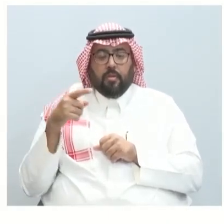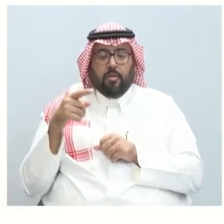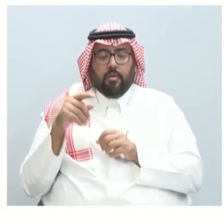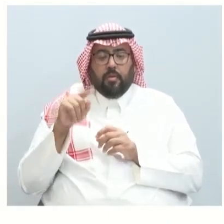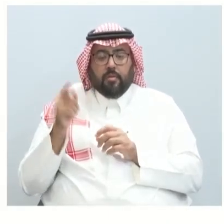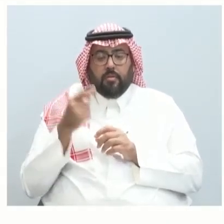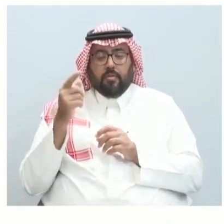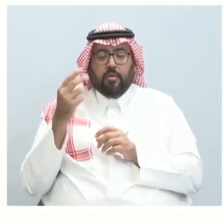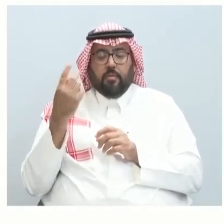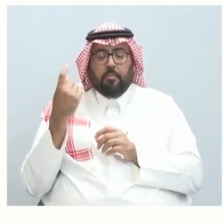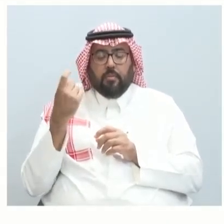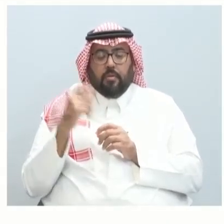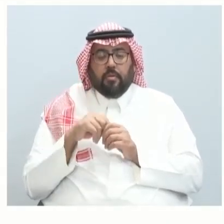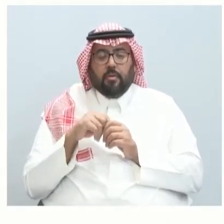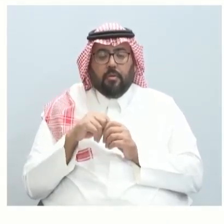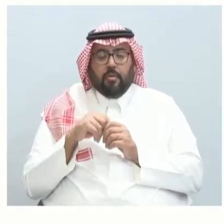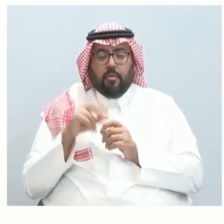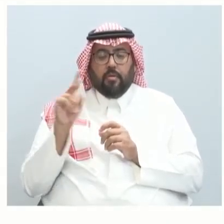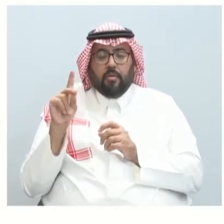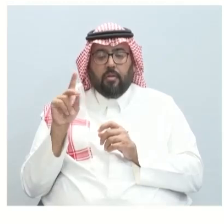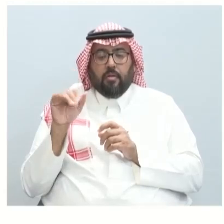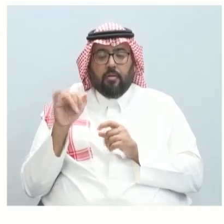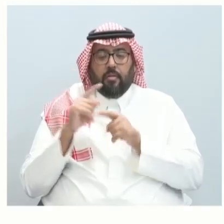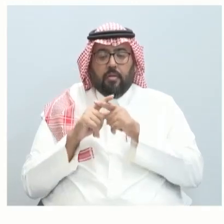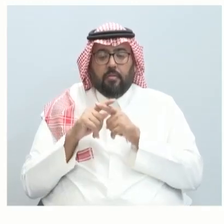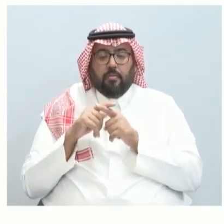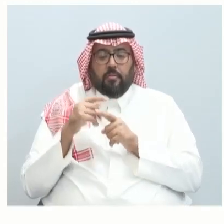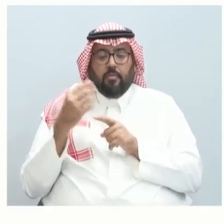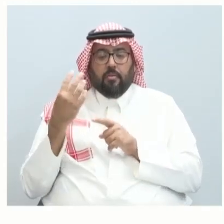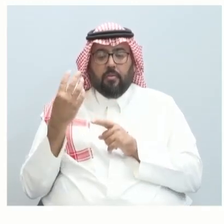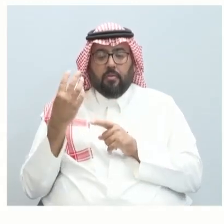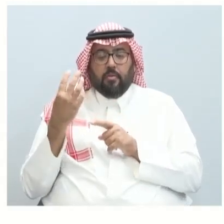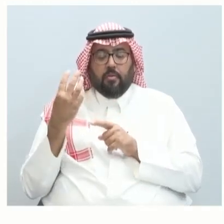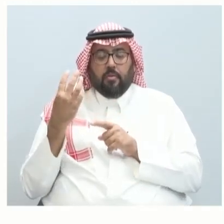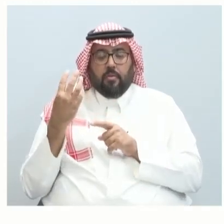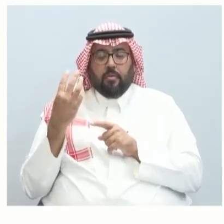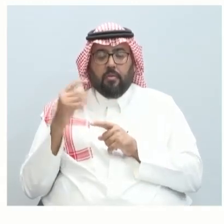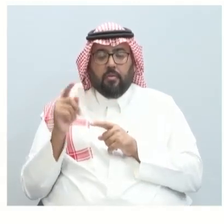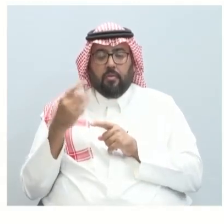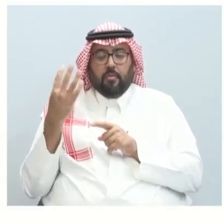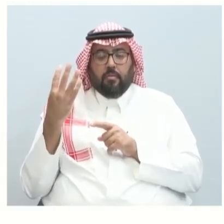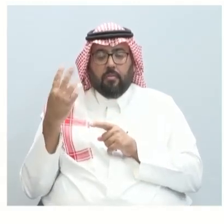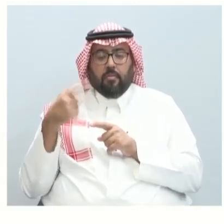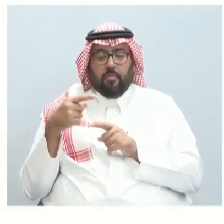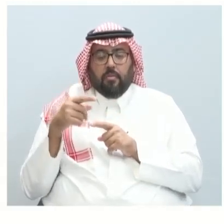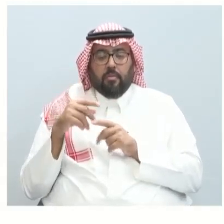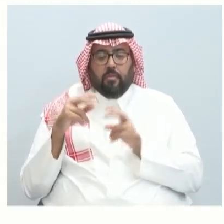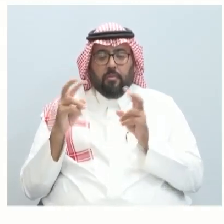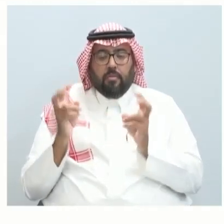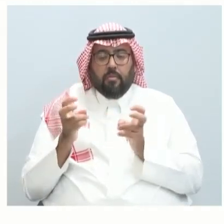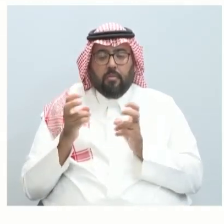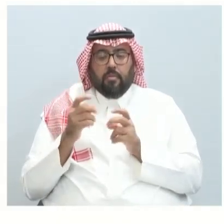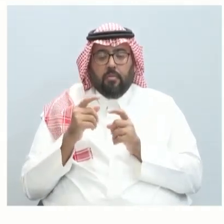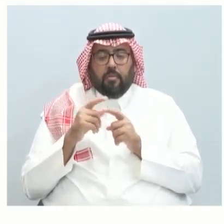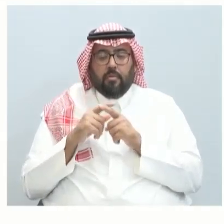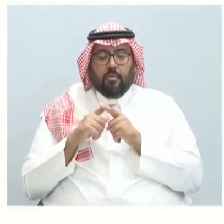جزءا من مئه اذا اقول طاء مضروبه في القطر طاء ثلاثه فاصله اربعه عشره من جزءا من